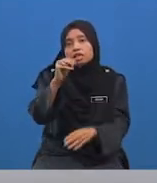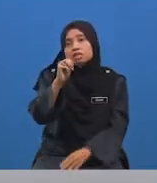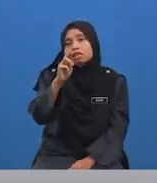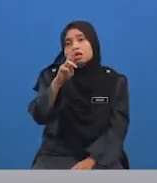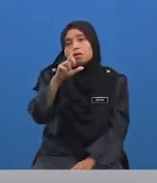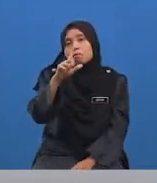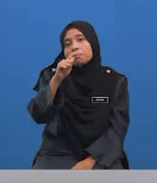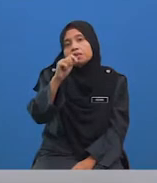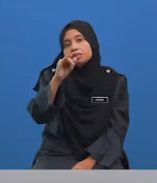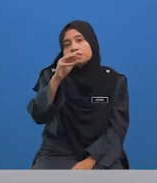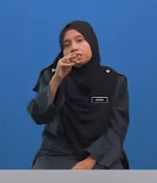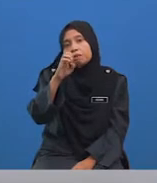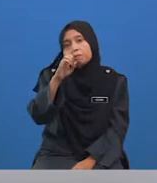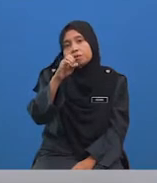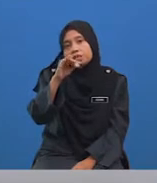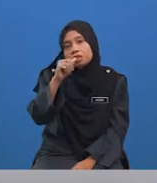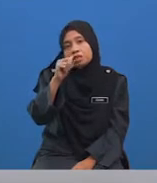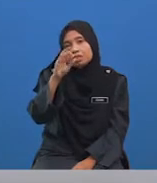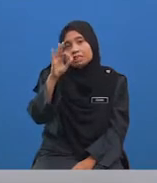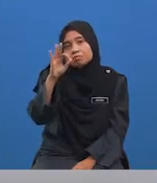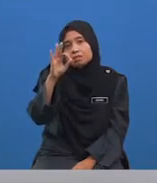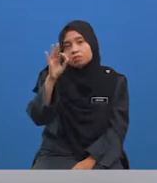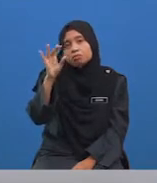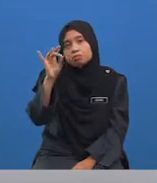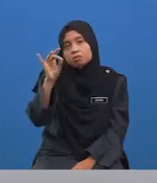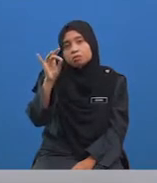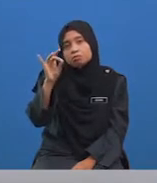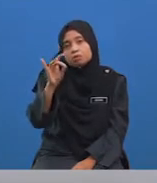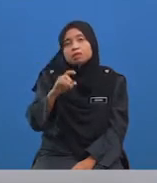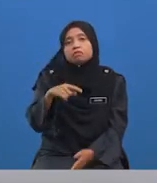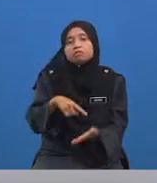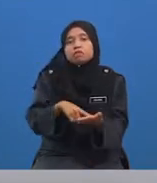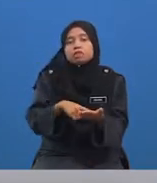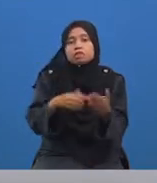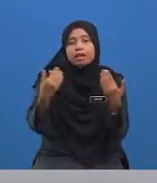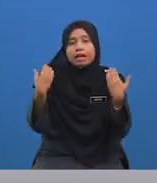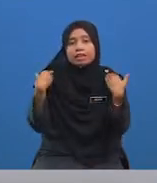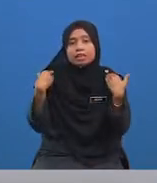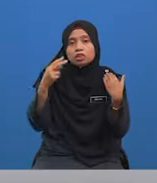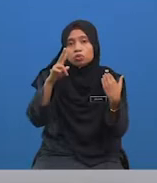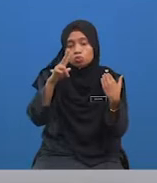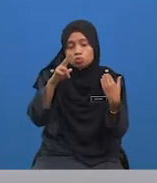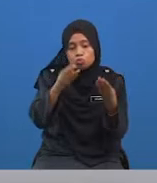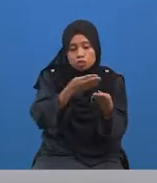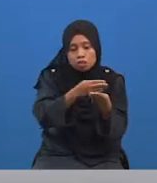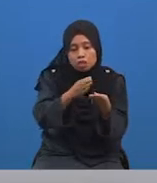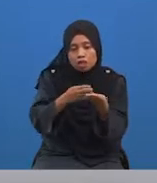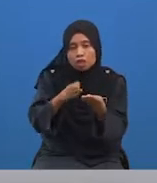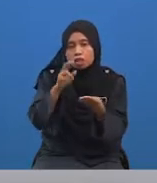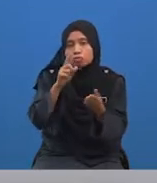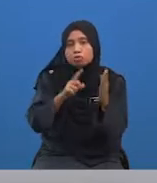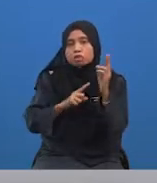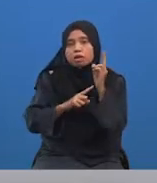Multimedia 1998 ini memperuntukkan dua seksyen utama